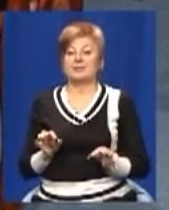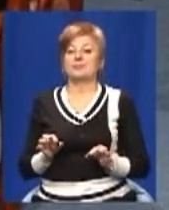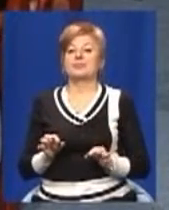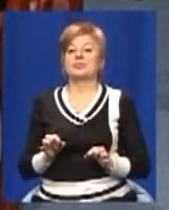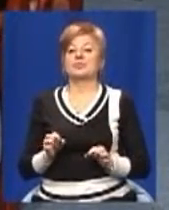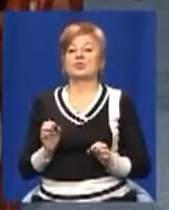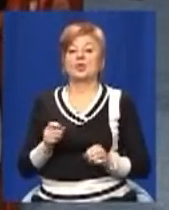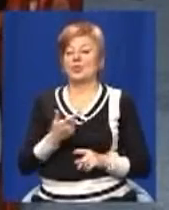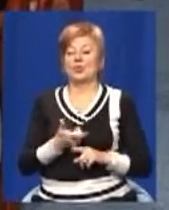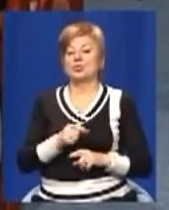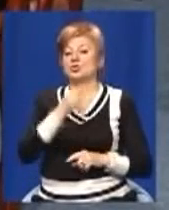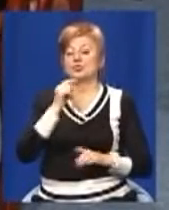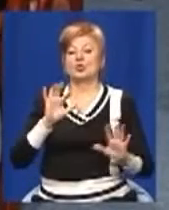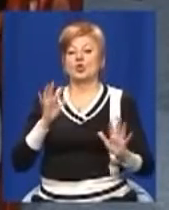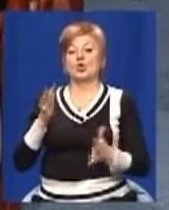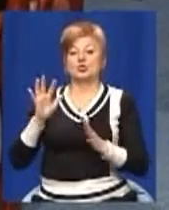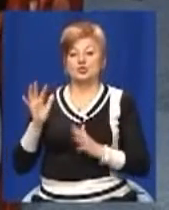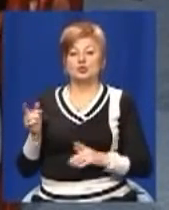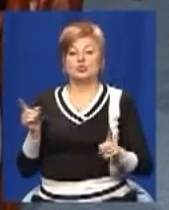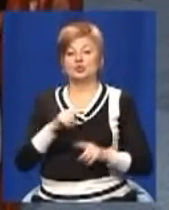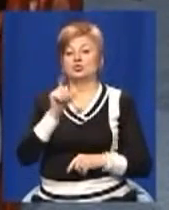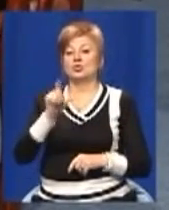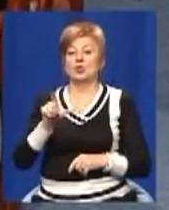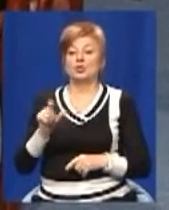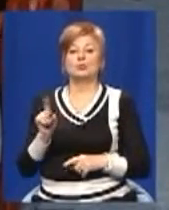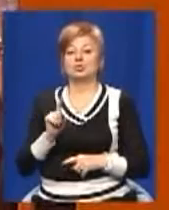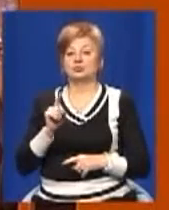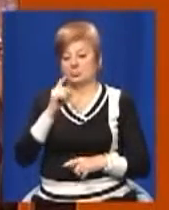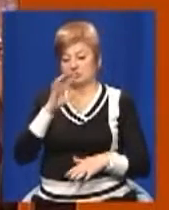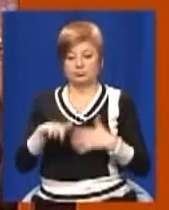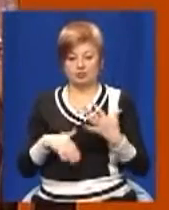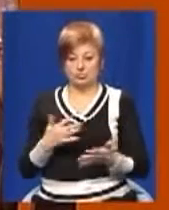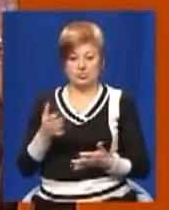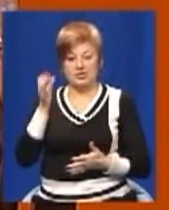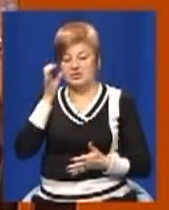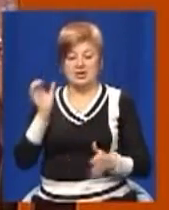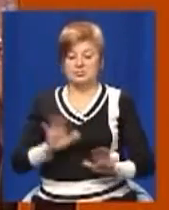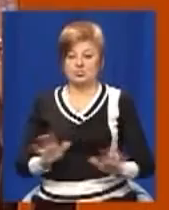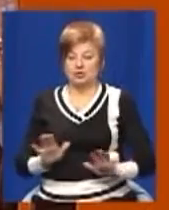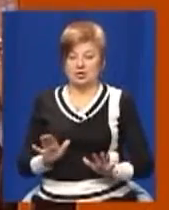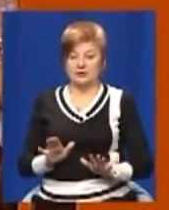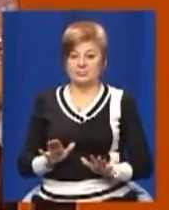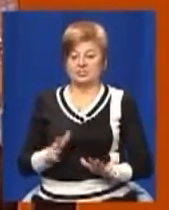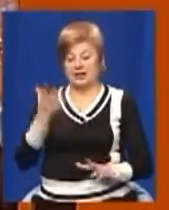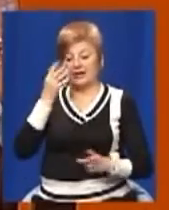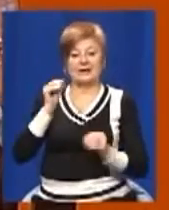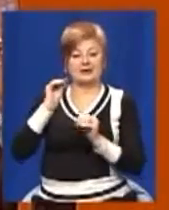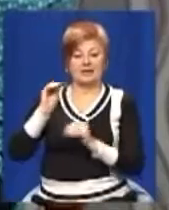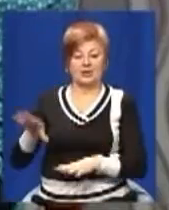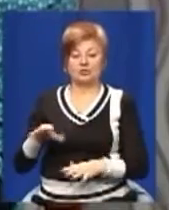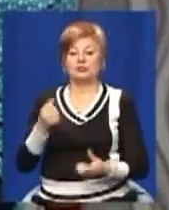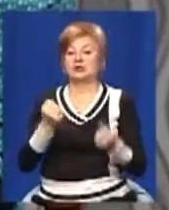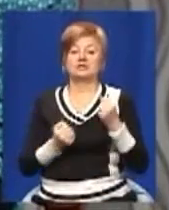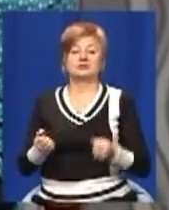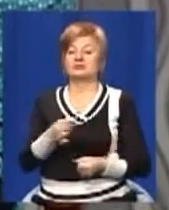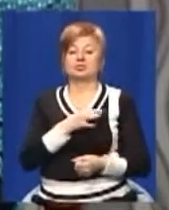вірно, оскільки дуже багато випадків трапляється, що люди що роблять? Не слухаються. Або ігноруються. І їдуть